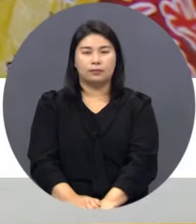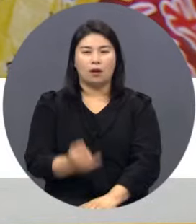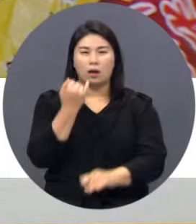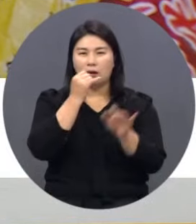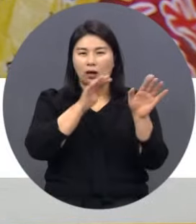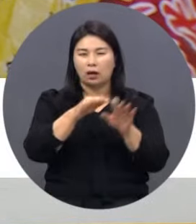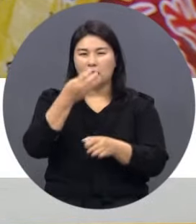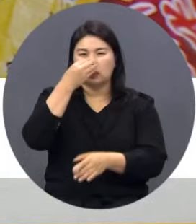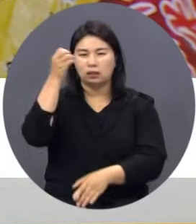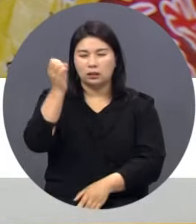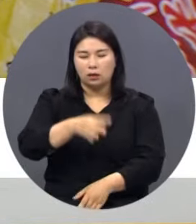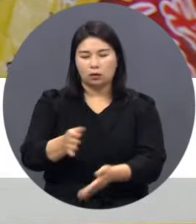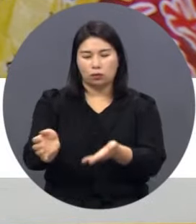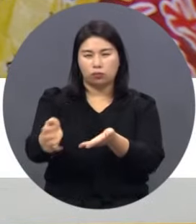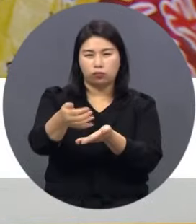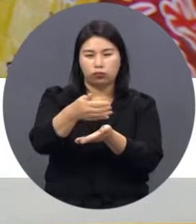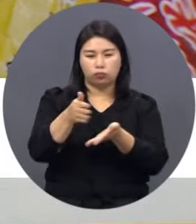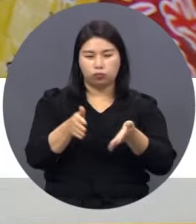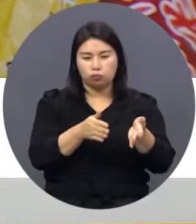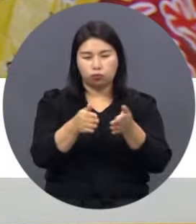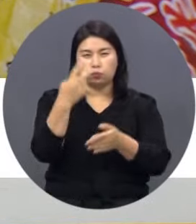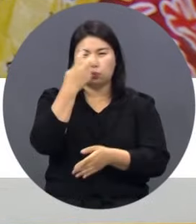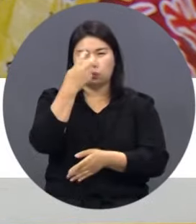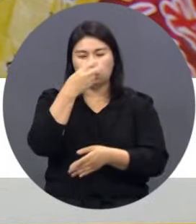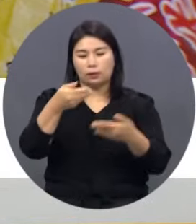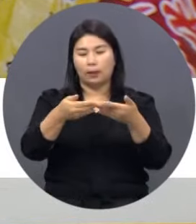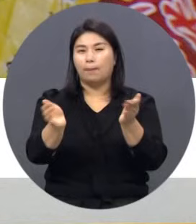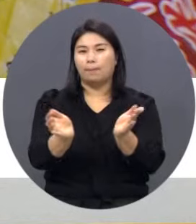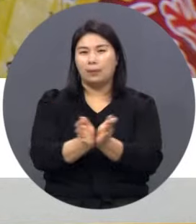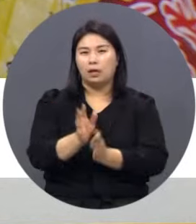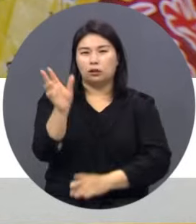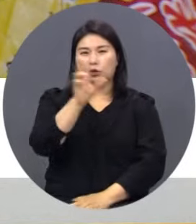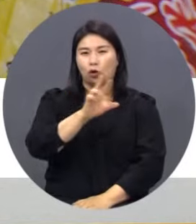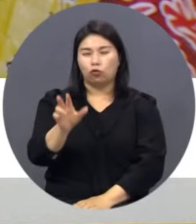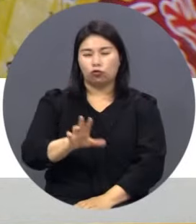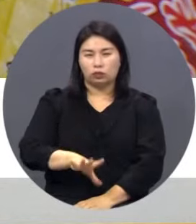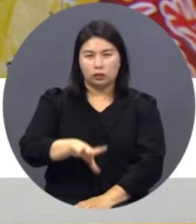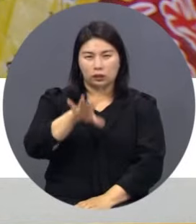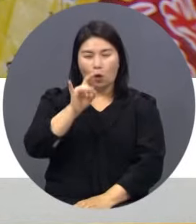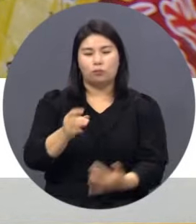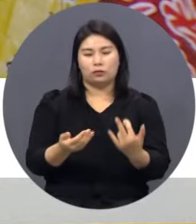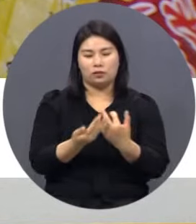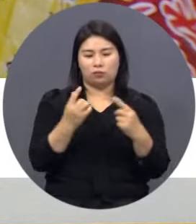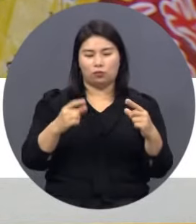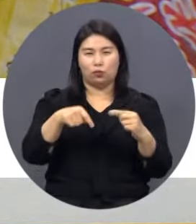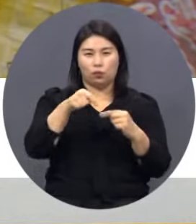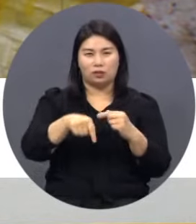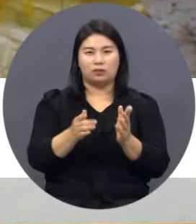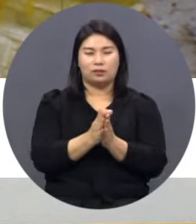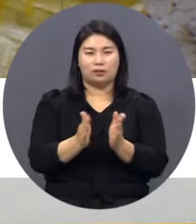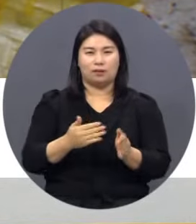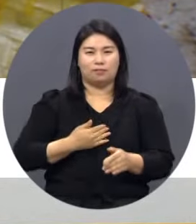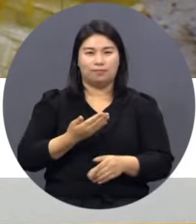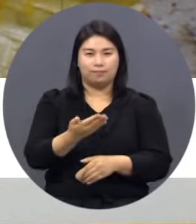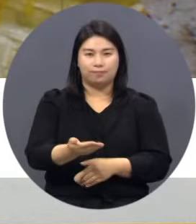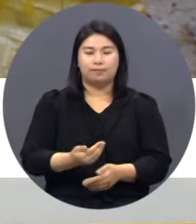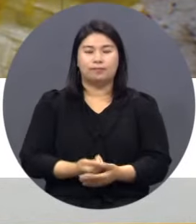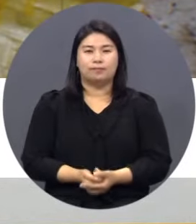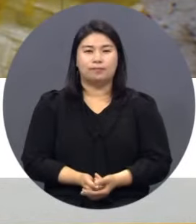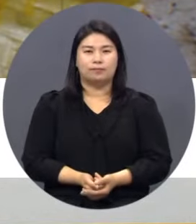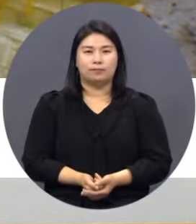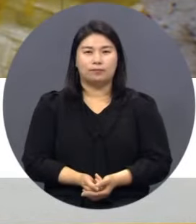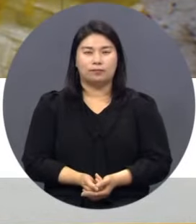해양 쓰레기 유입 경로를 분석하는 모니터링 시범 사업이 전국에서는 처음으로 제주에서 진행된다는 소식을